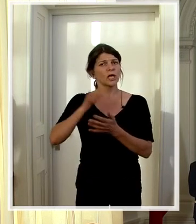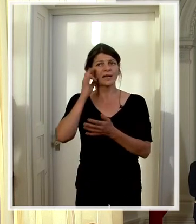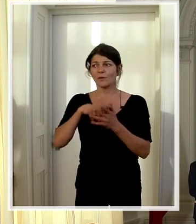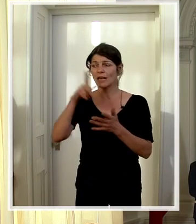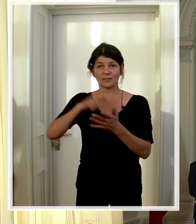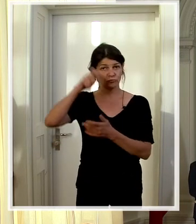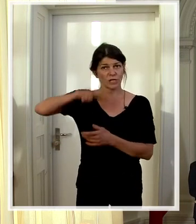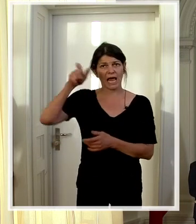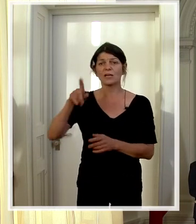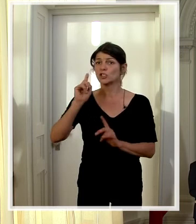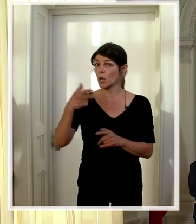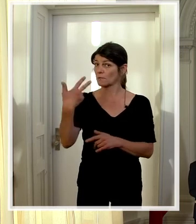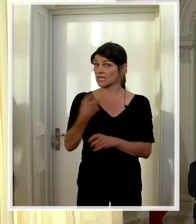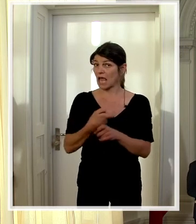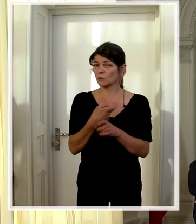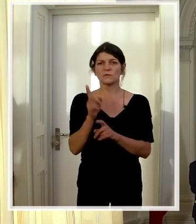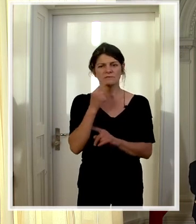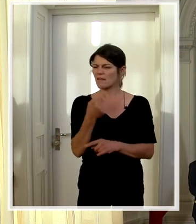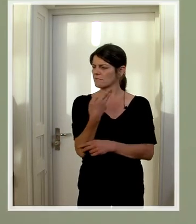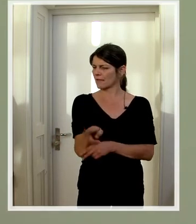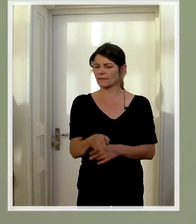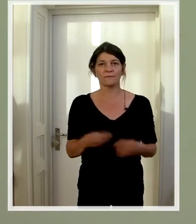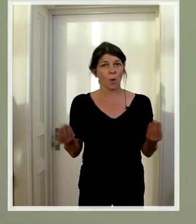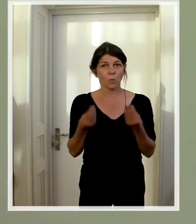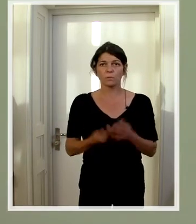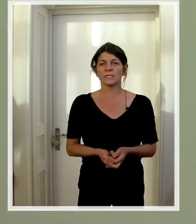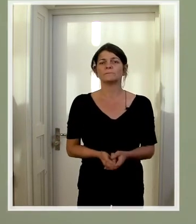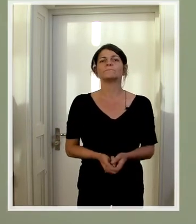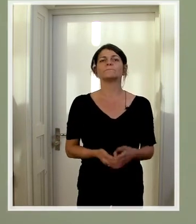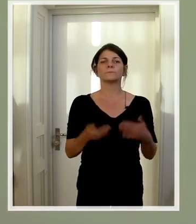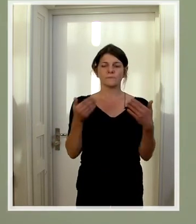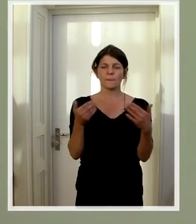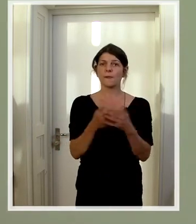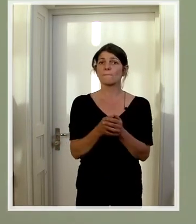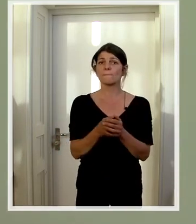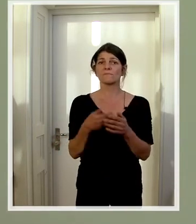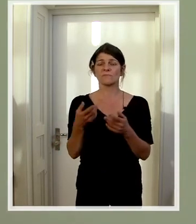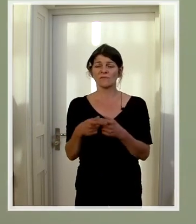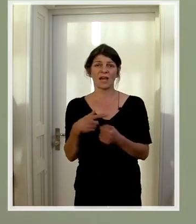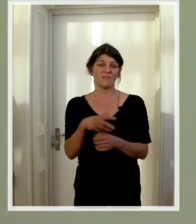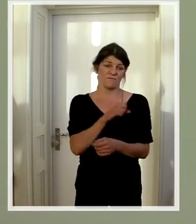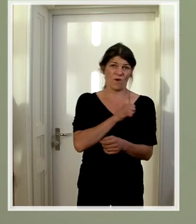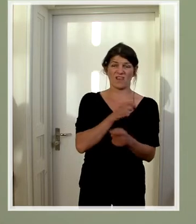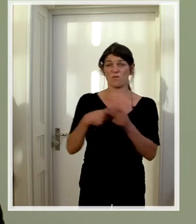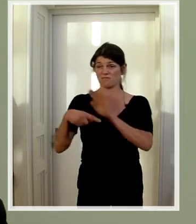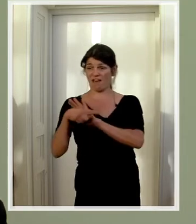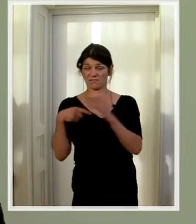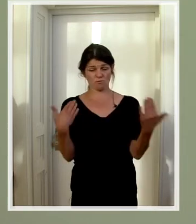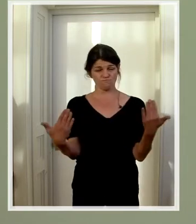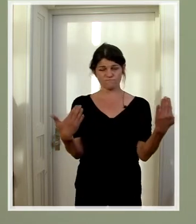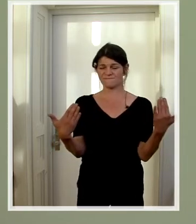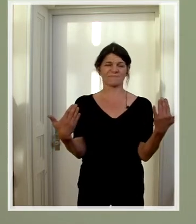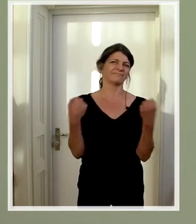am 30. August Nein stimmen? Wenn man Vor- und Nachteil gegenüber abwägt, dann gibt es ein